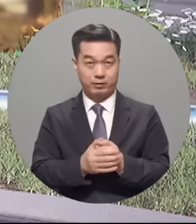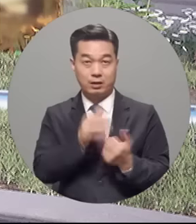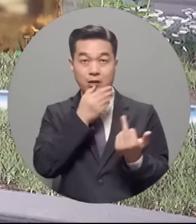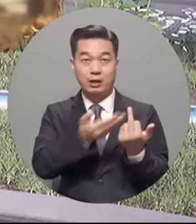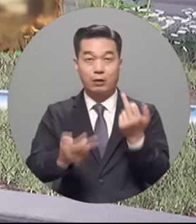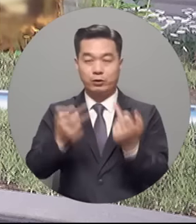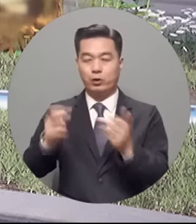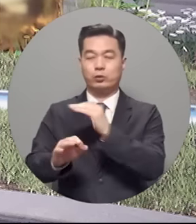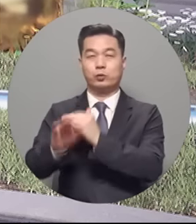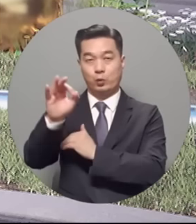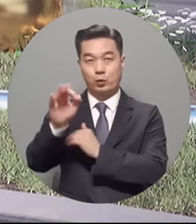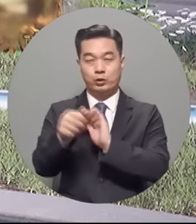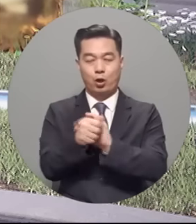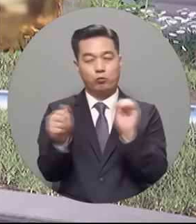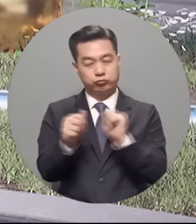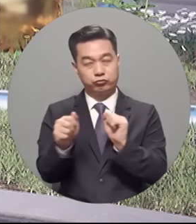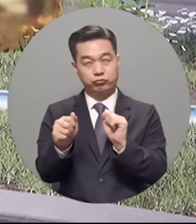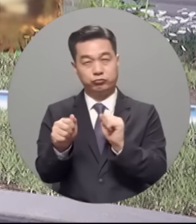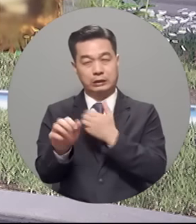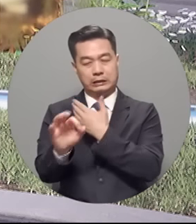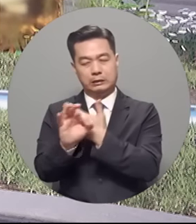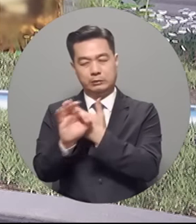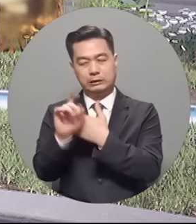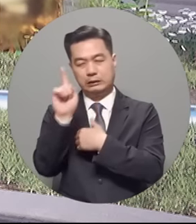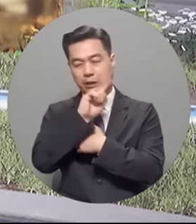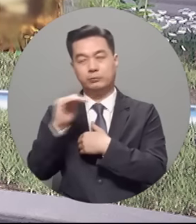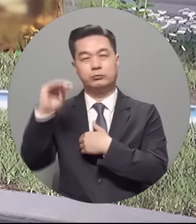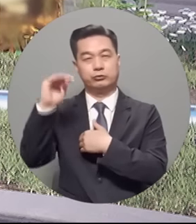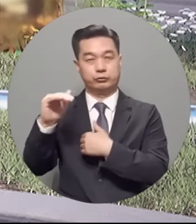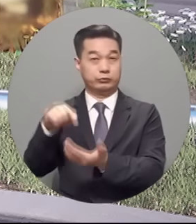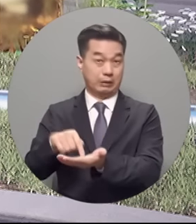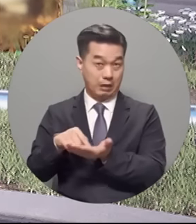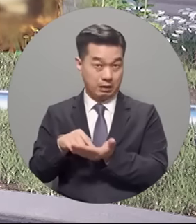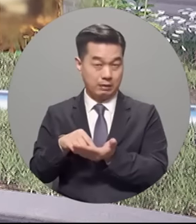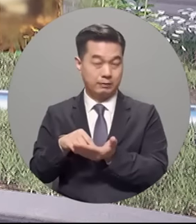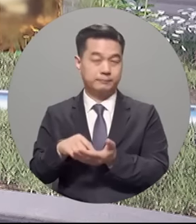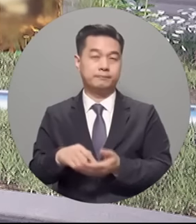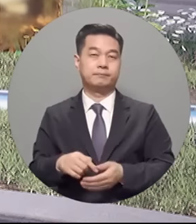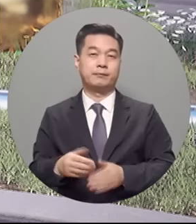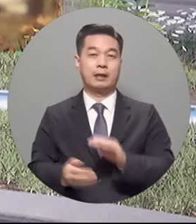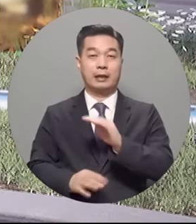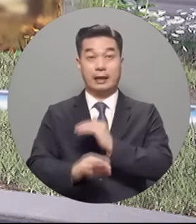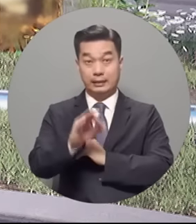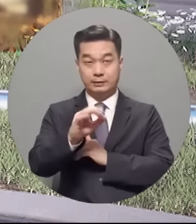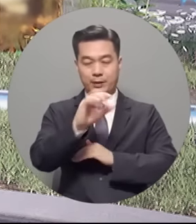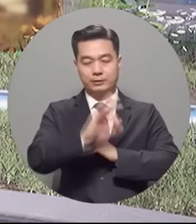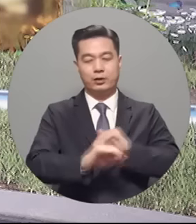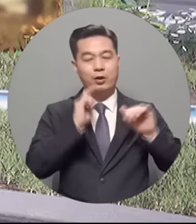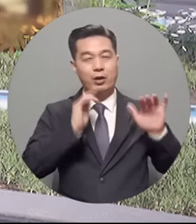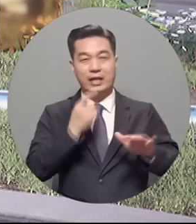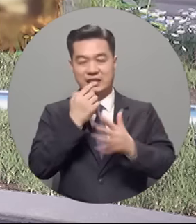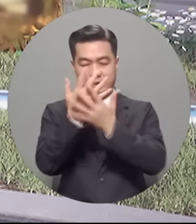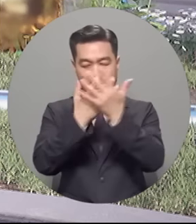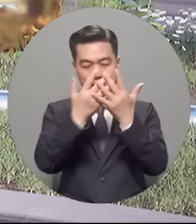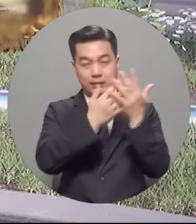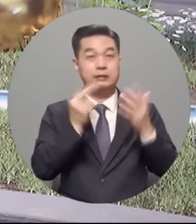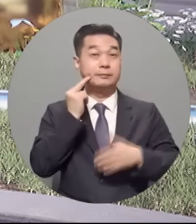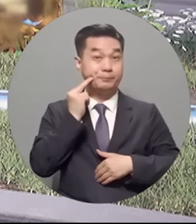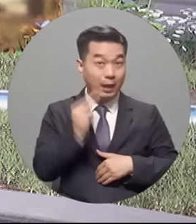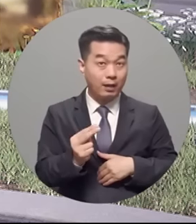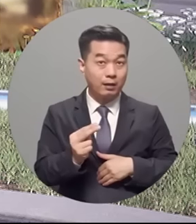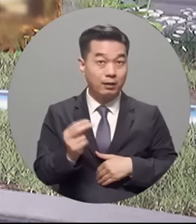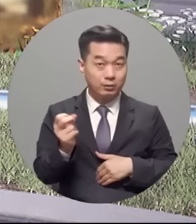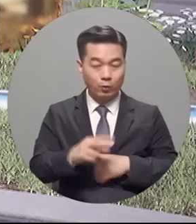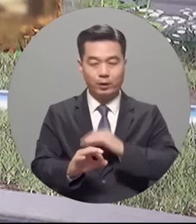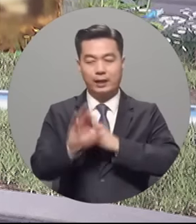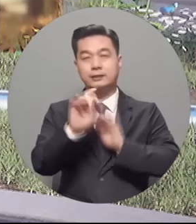경북을 중심으로 일시적으로 나쁨 수준을 보이겠습니다. 출근길 서해안에서는 짙은 안개가 끼겠습니다. 자세한 아침